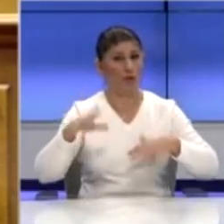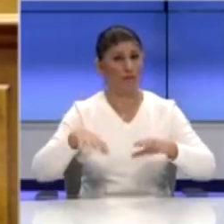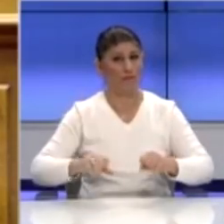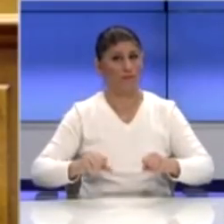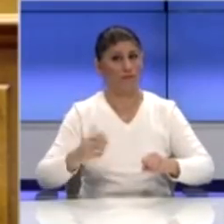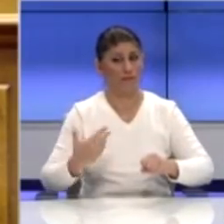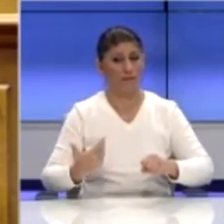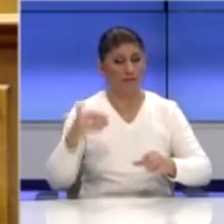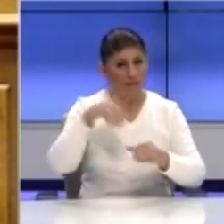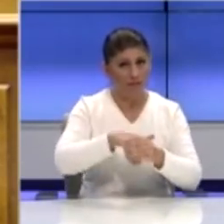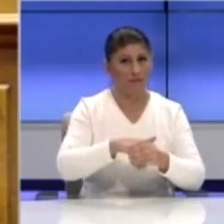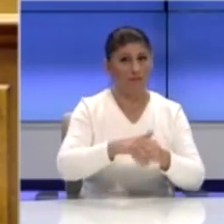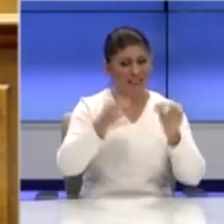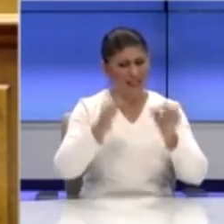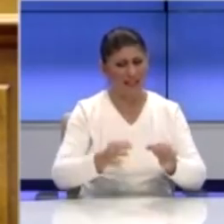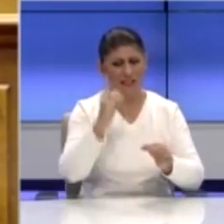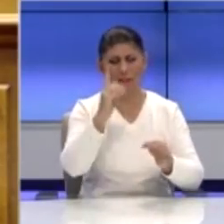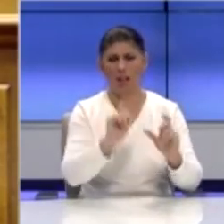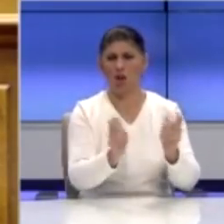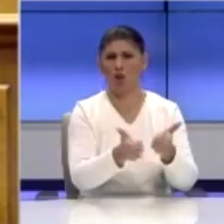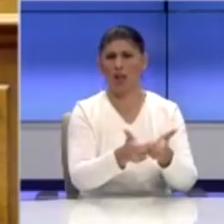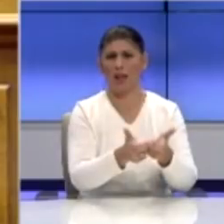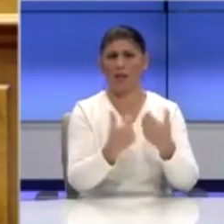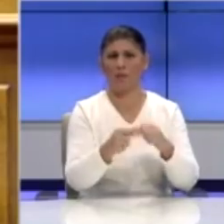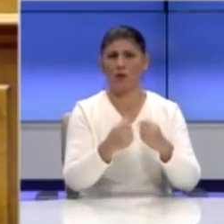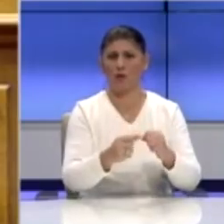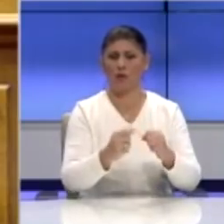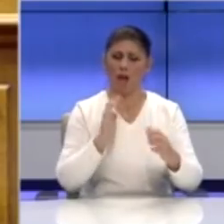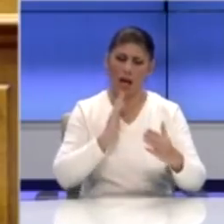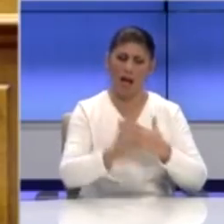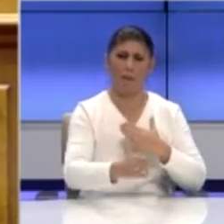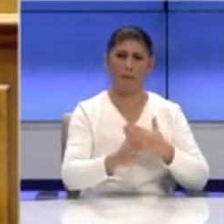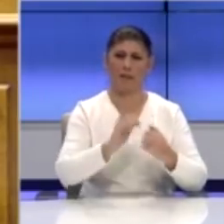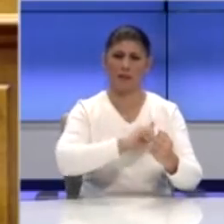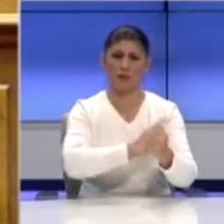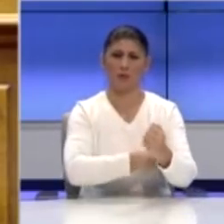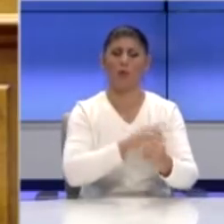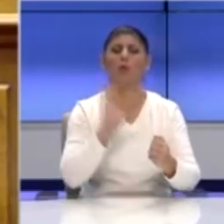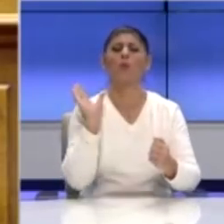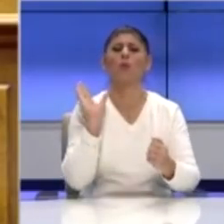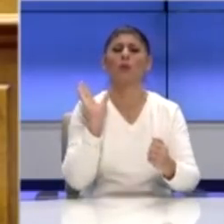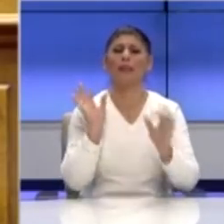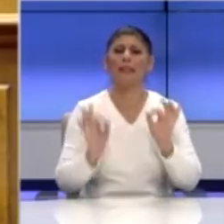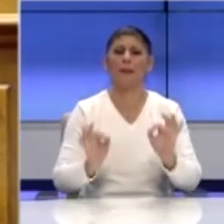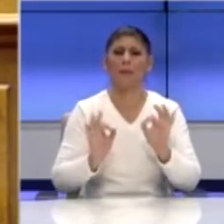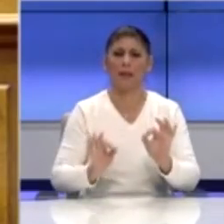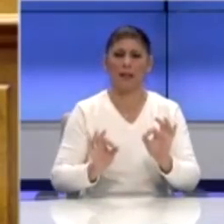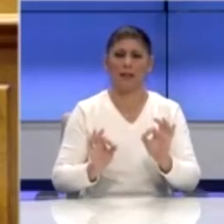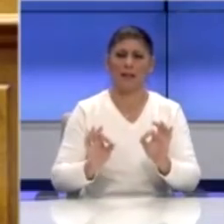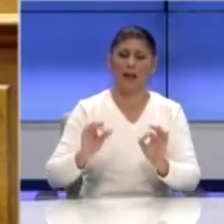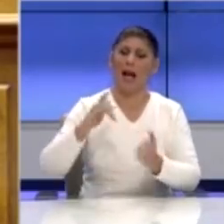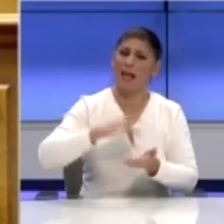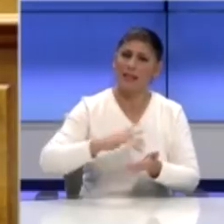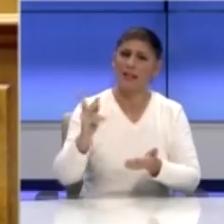τους ανήκει κυριολεκτικά σε μια οικογένεια που ασκούν άμεσα την εξουσία χωρίς ούτε καν τις τυπικές